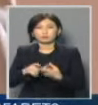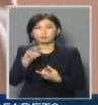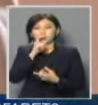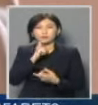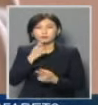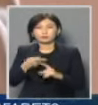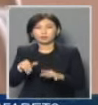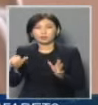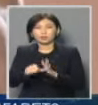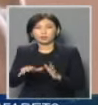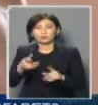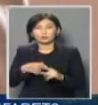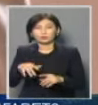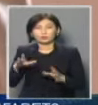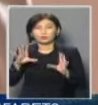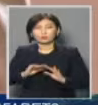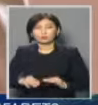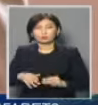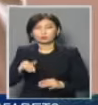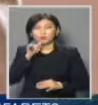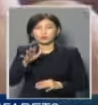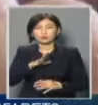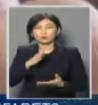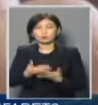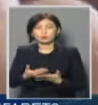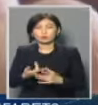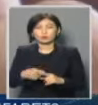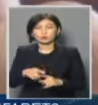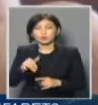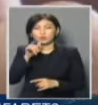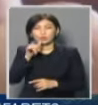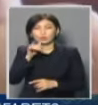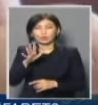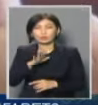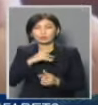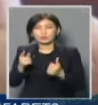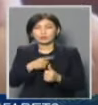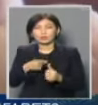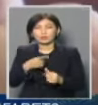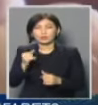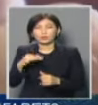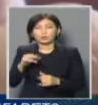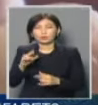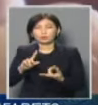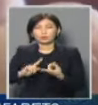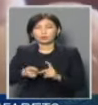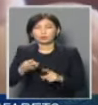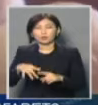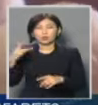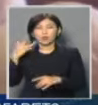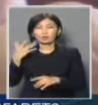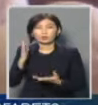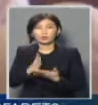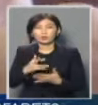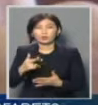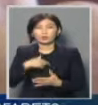что электронные сигареты снижают зависимость от курения. Например, один из видов электронных сигарет называется IQOS, что в переводе с английского означает